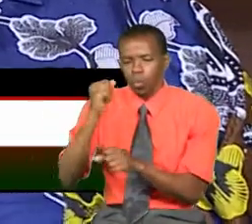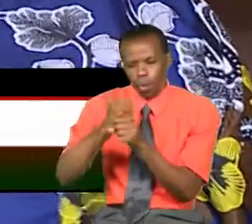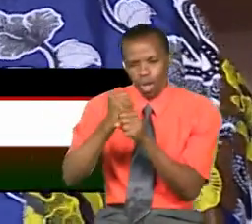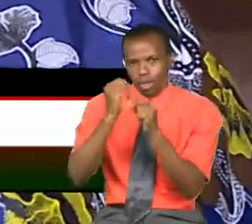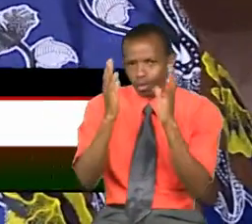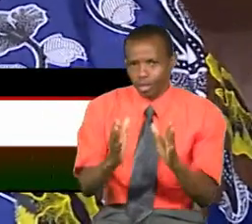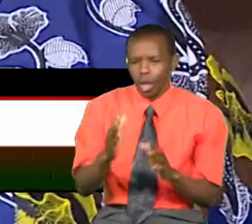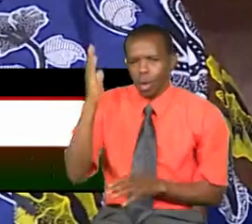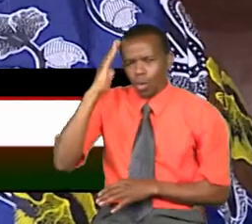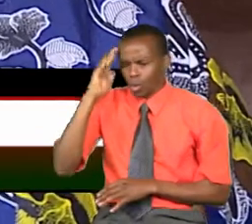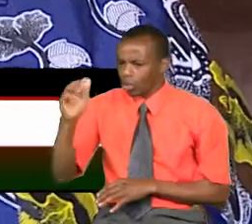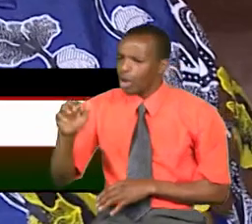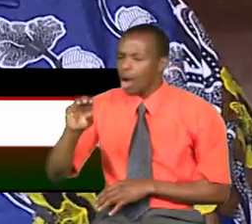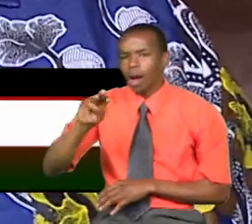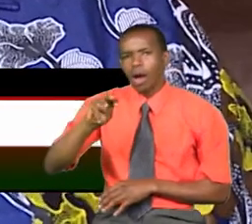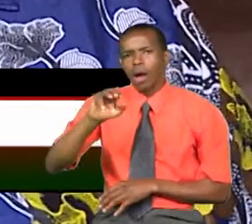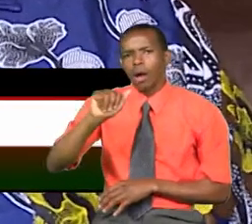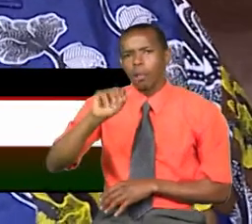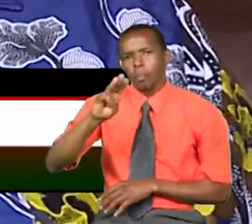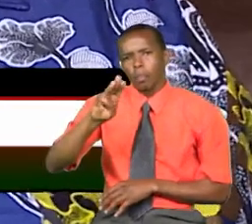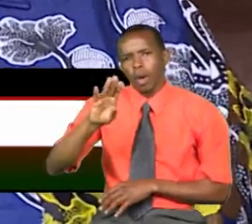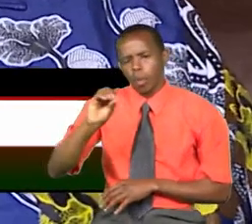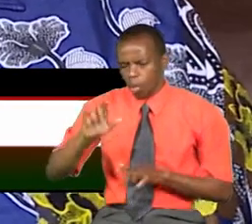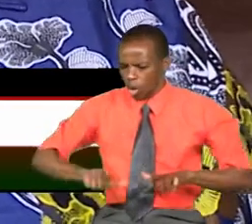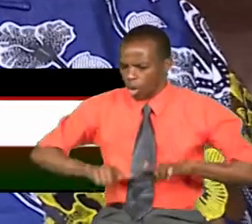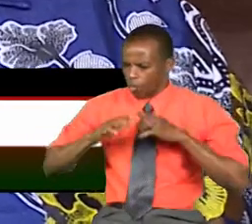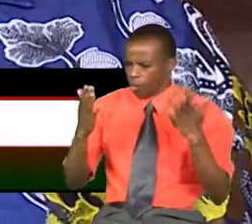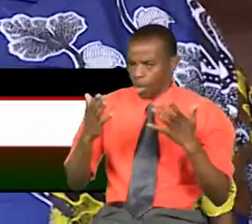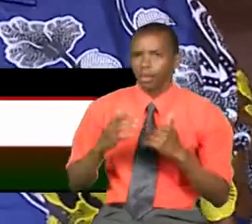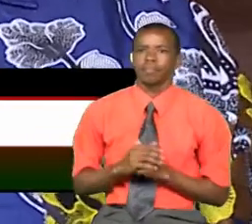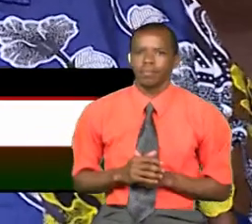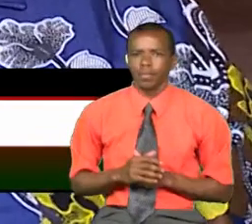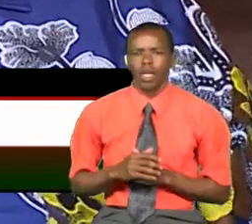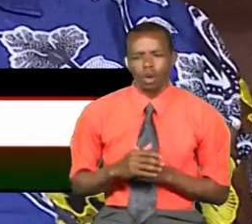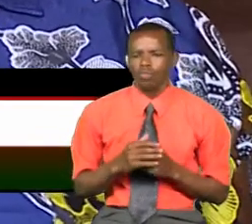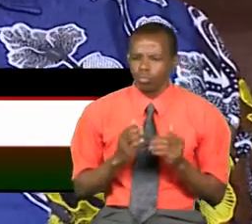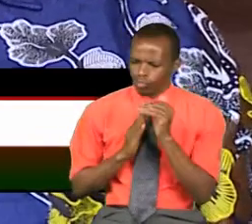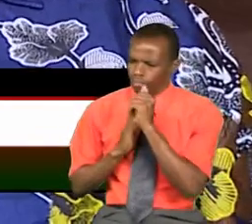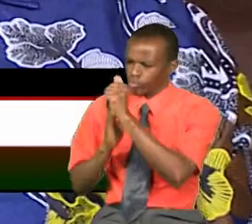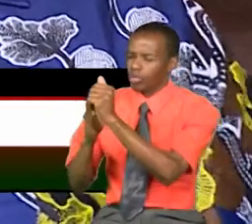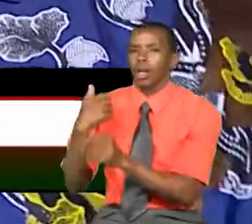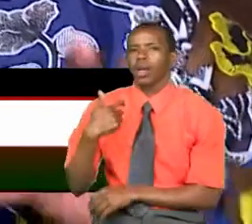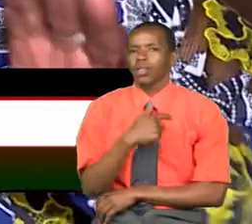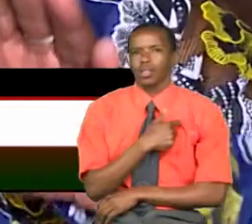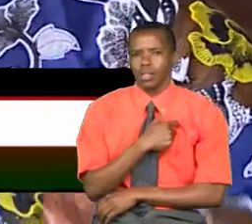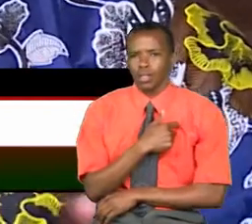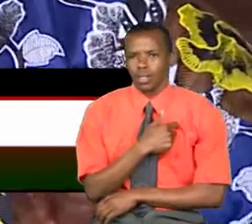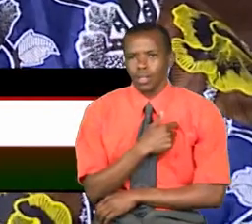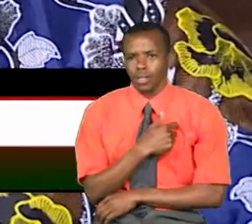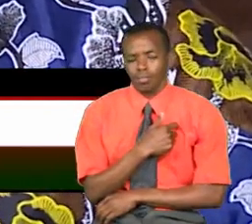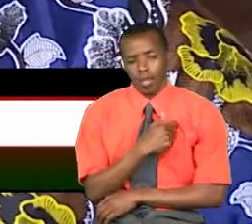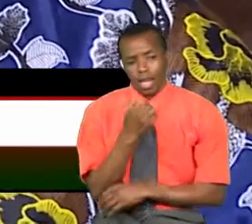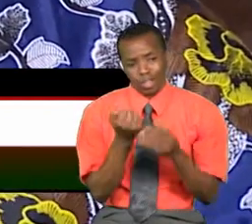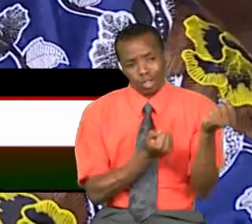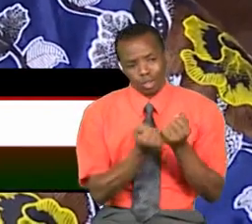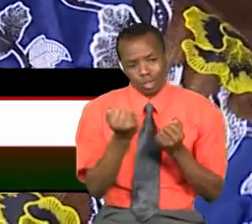huo. Unajua kwa Leonard MamboMbotela? Akasema ndio najua. Wapi? Akasema ni Ashingara. Twende tupeleke. Sasa Wainaina,